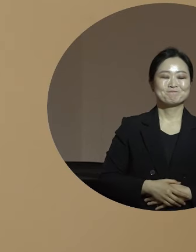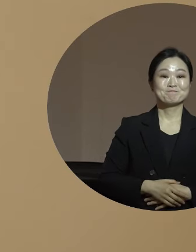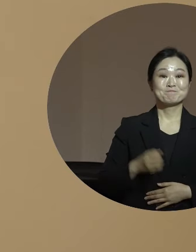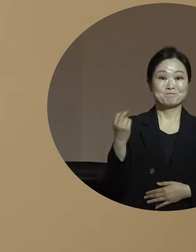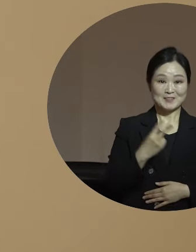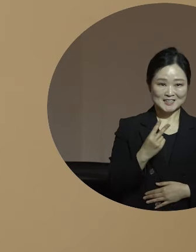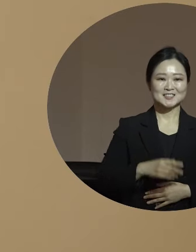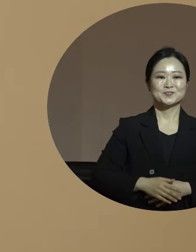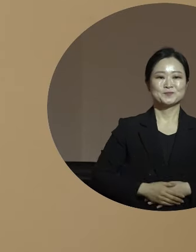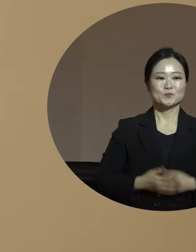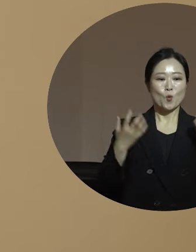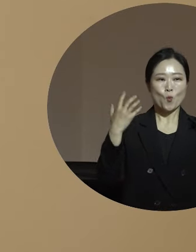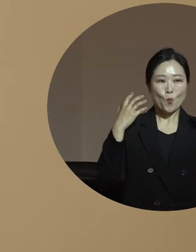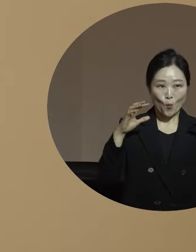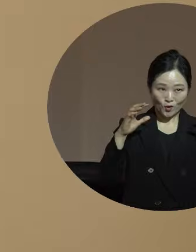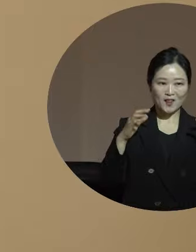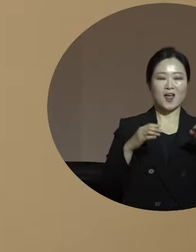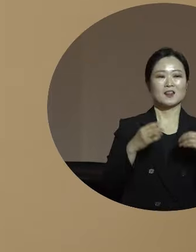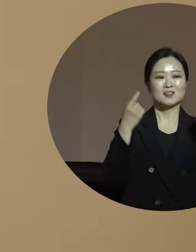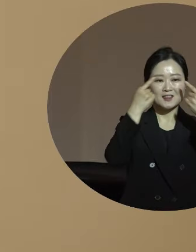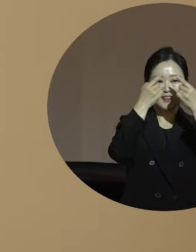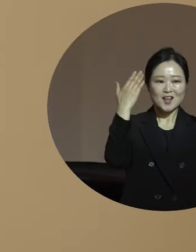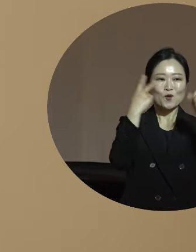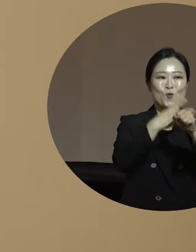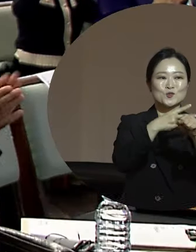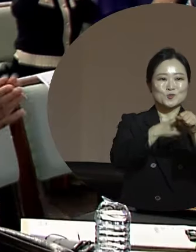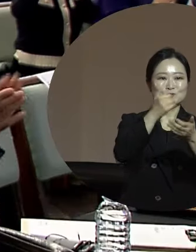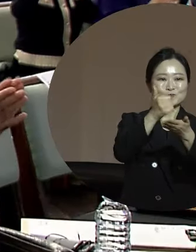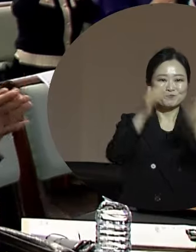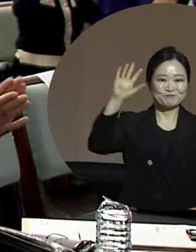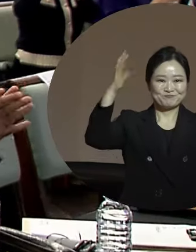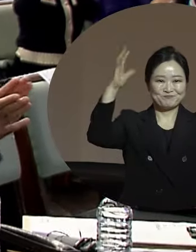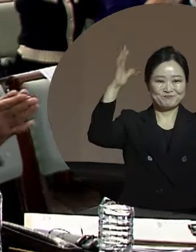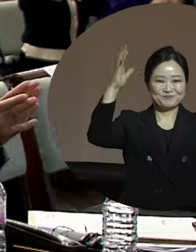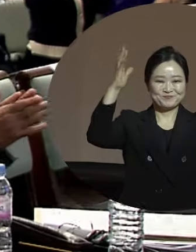한번 고려대학교 김성일 교수님께 큰 박수 부탁드리겠습니다.